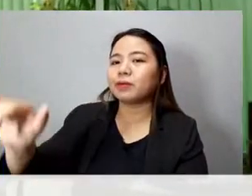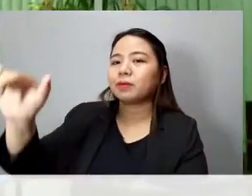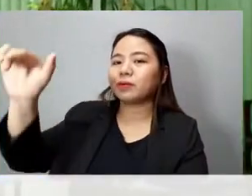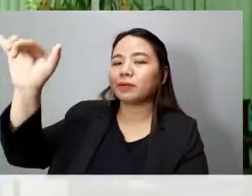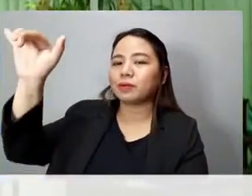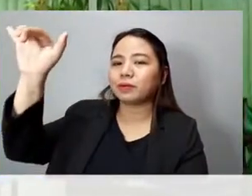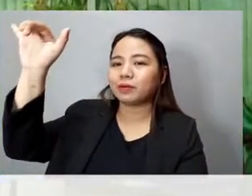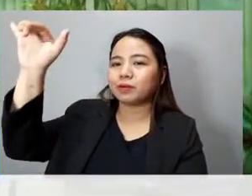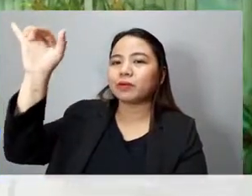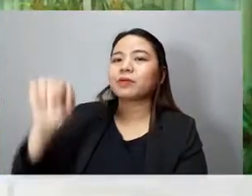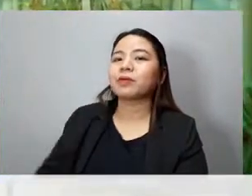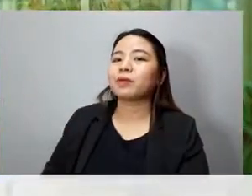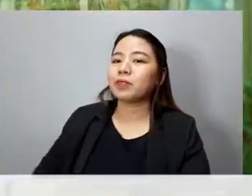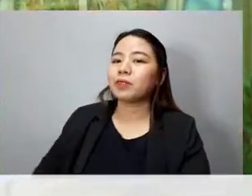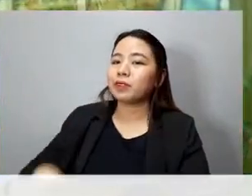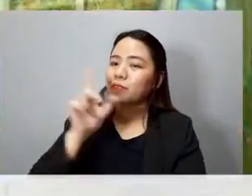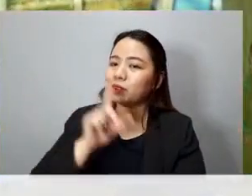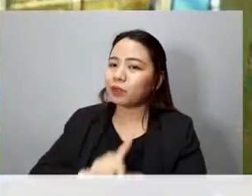kailanman.